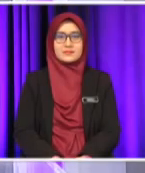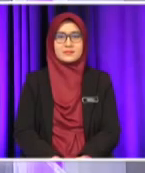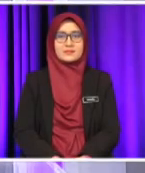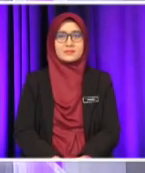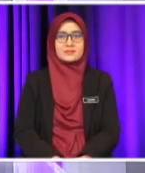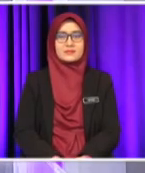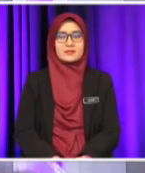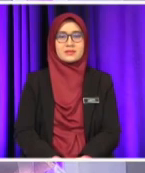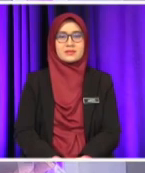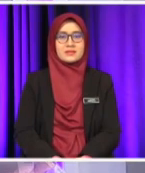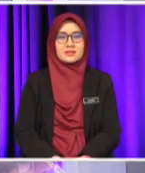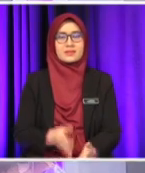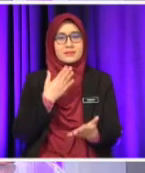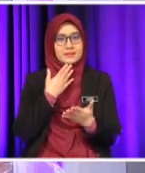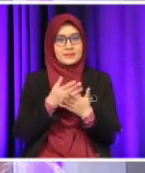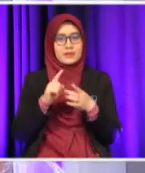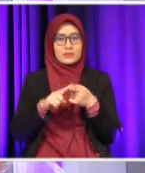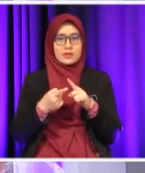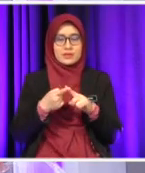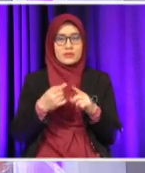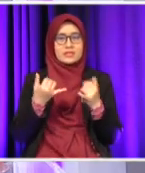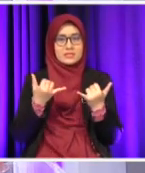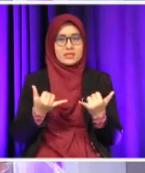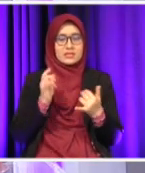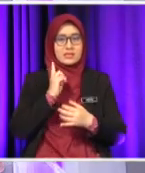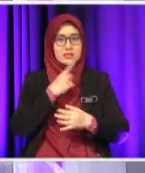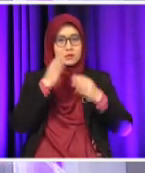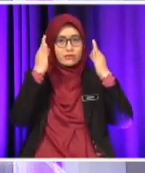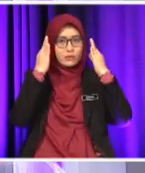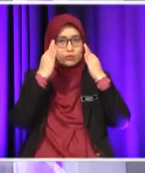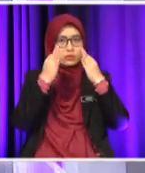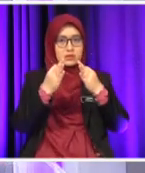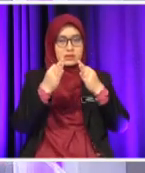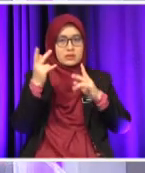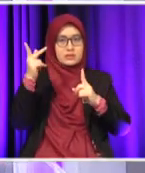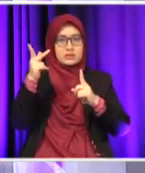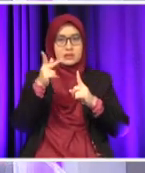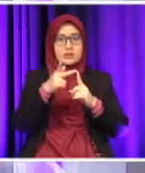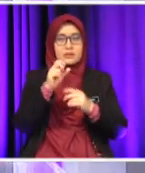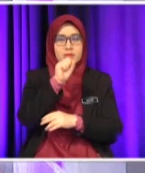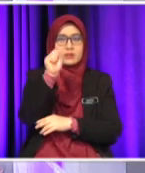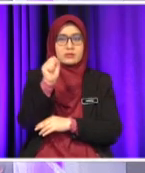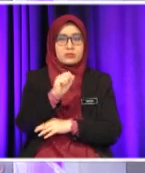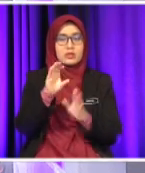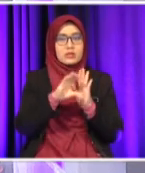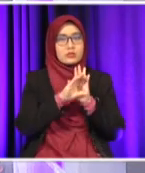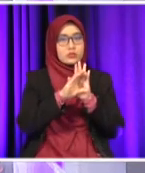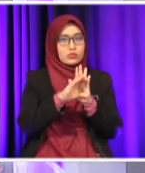Oke baik kawan-kawan untuk segmen ini kita soalan contoh bahagian